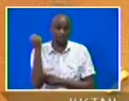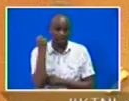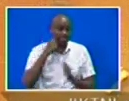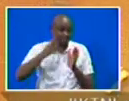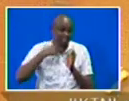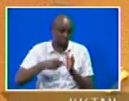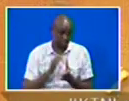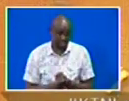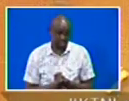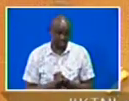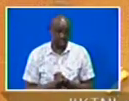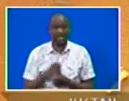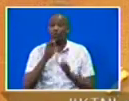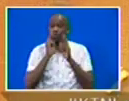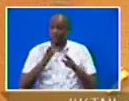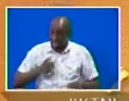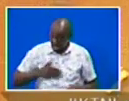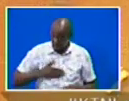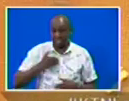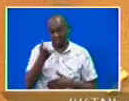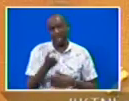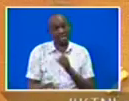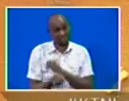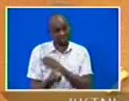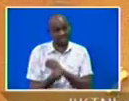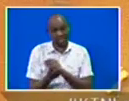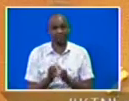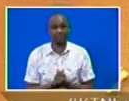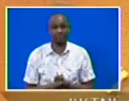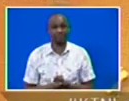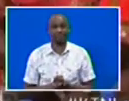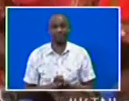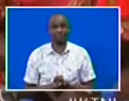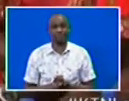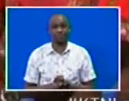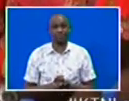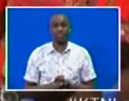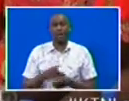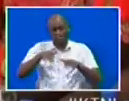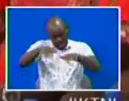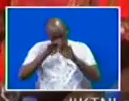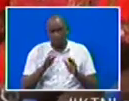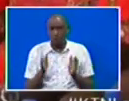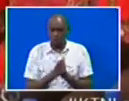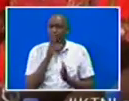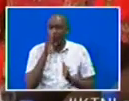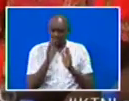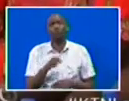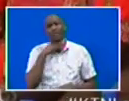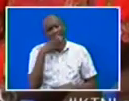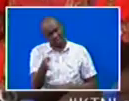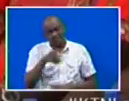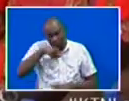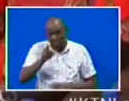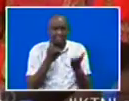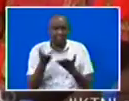ya sukari ya Mumias. Mwanahabari wetu Robert Wanyonyi ana taarifa hiyo. Kwa katika mazishi ya marehemu Ronald Lubia, aliyekuwa